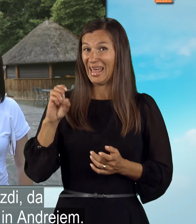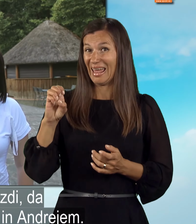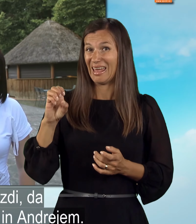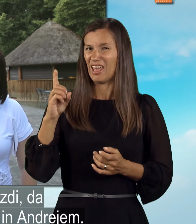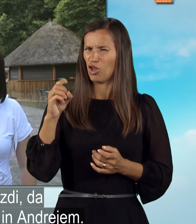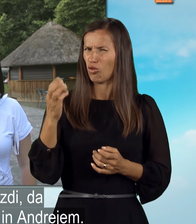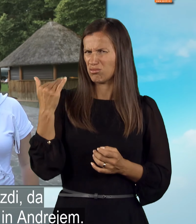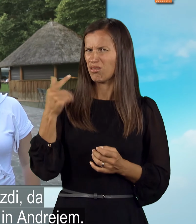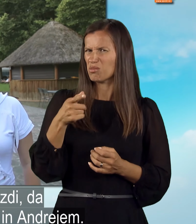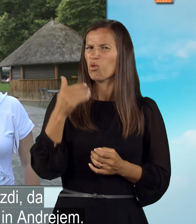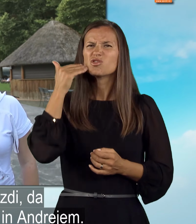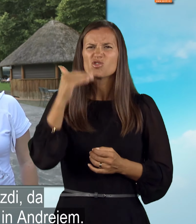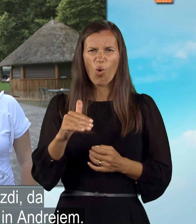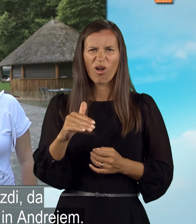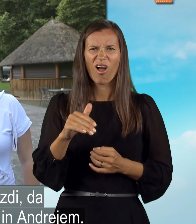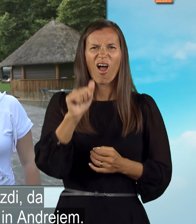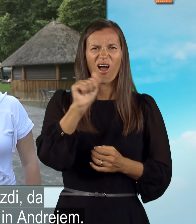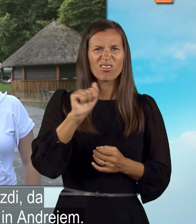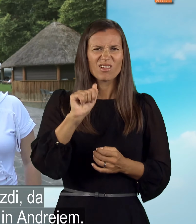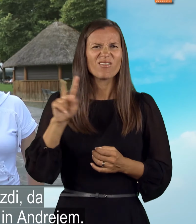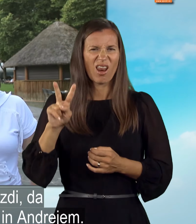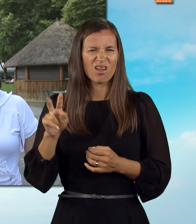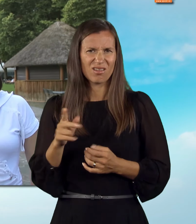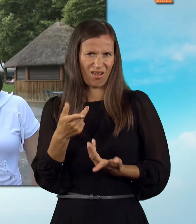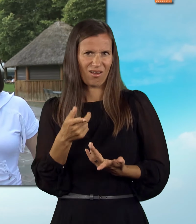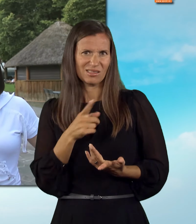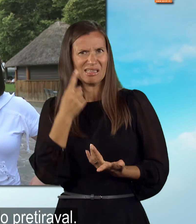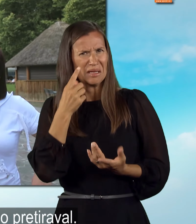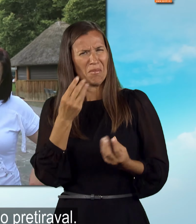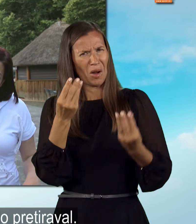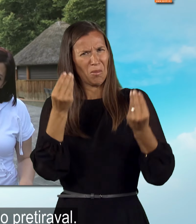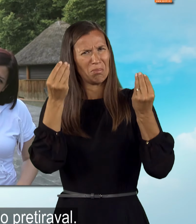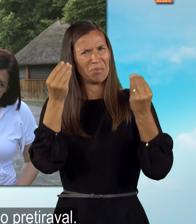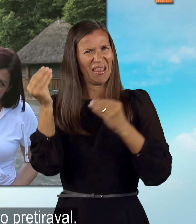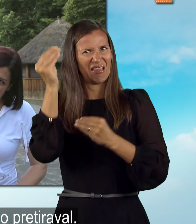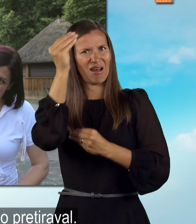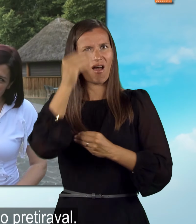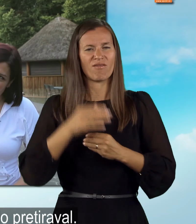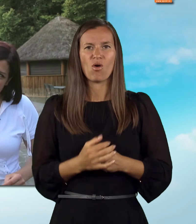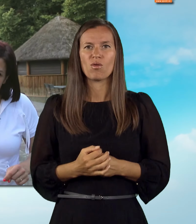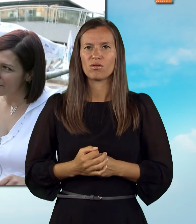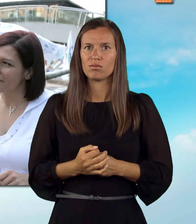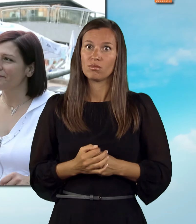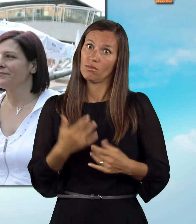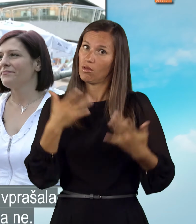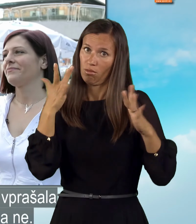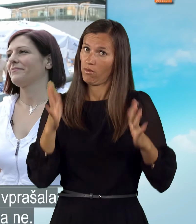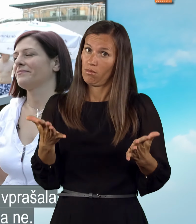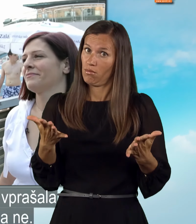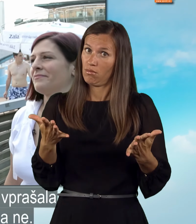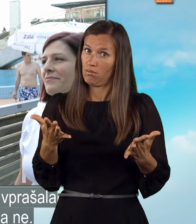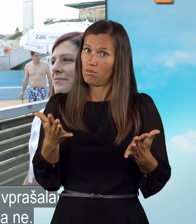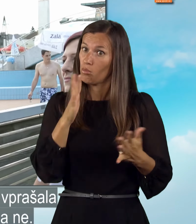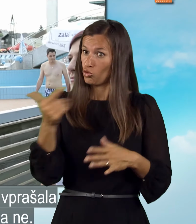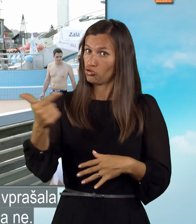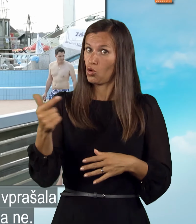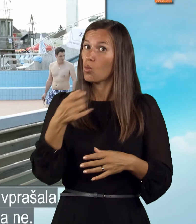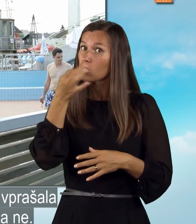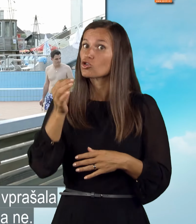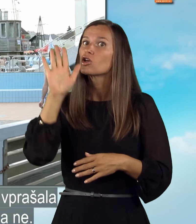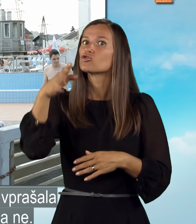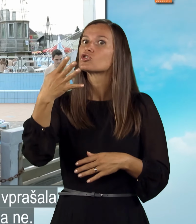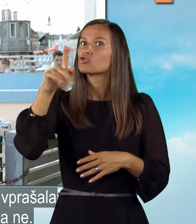Edo, zadnji se mi zdi, da si bil ful strok z Valerijo pa z Andrejem. A se ti mi zdi, da si malo pretiraval? Ja, ne vem. Boš nju